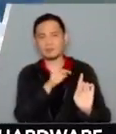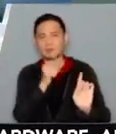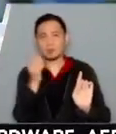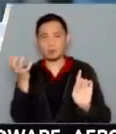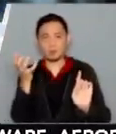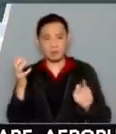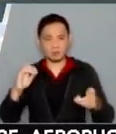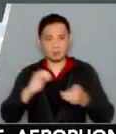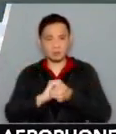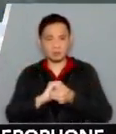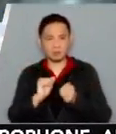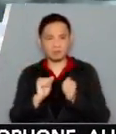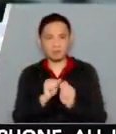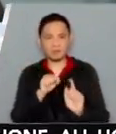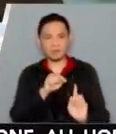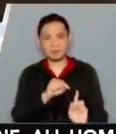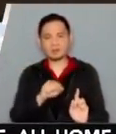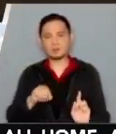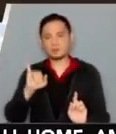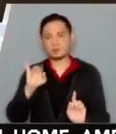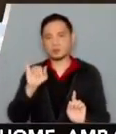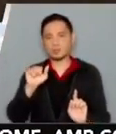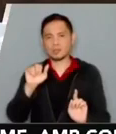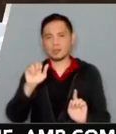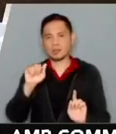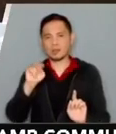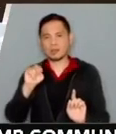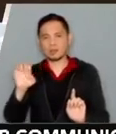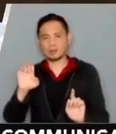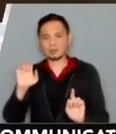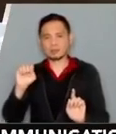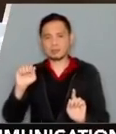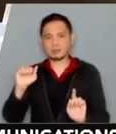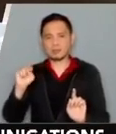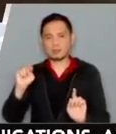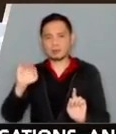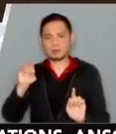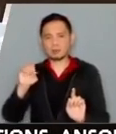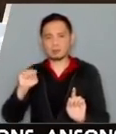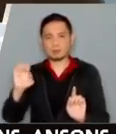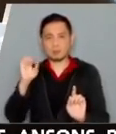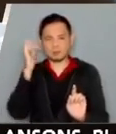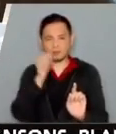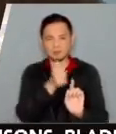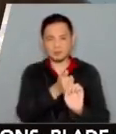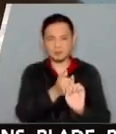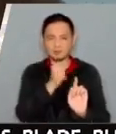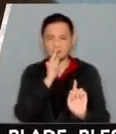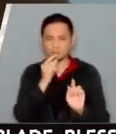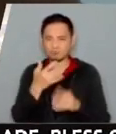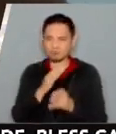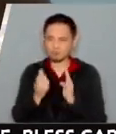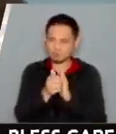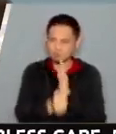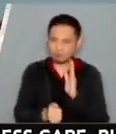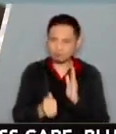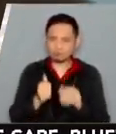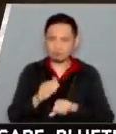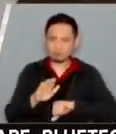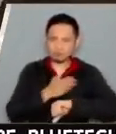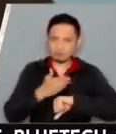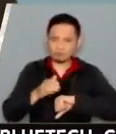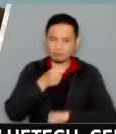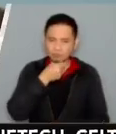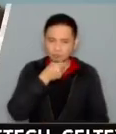Asia's Limitless star Julian San Jose. Believe daw siya sa husay sa pagkanta ni Julian. Wow! Na all! Why not? Why